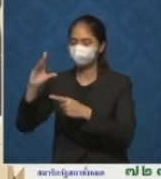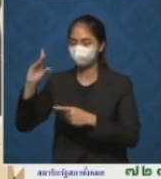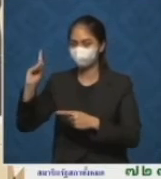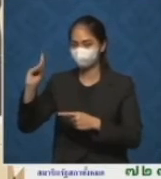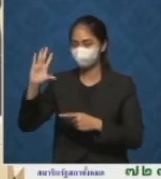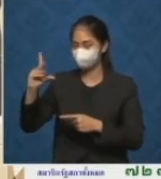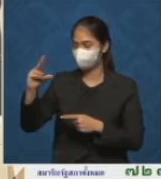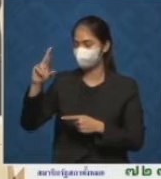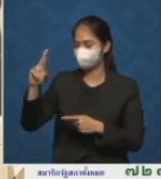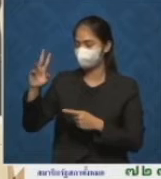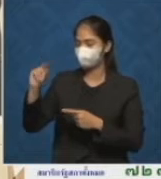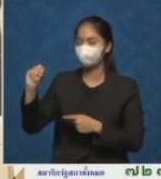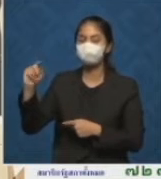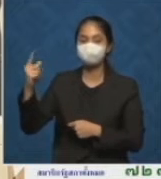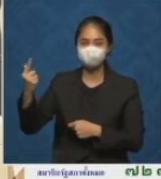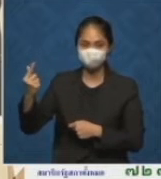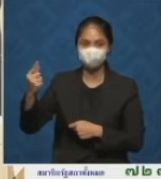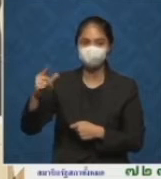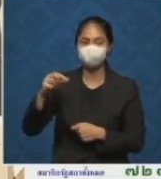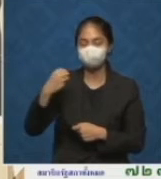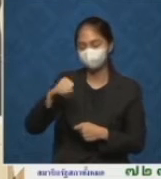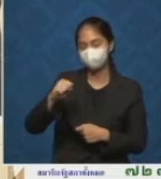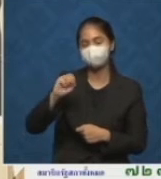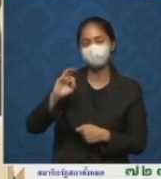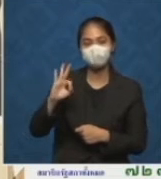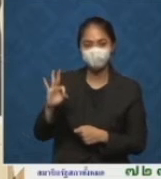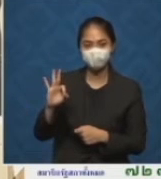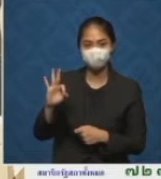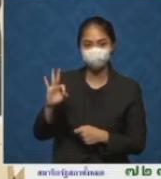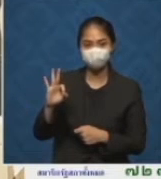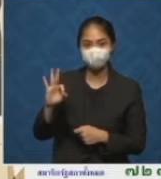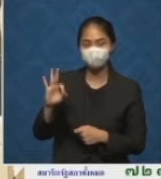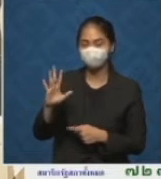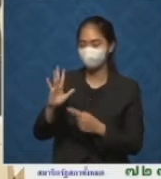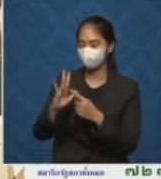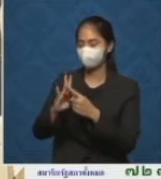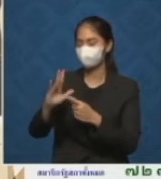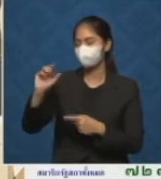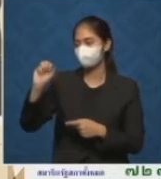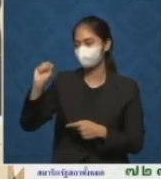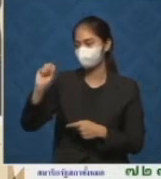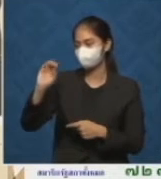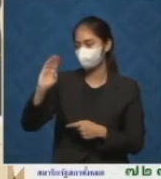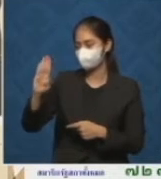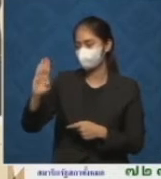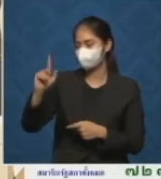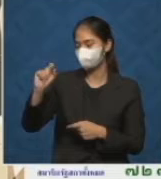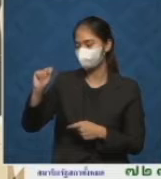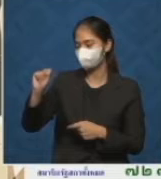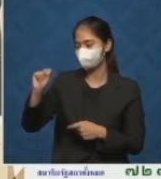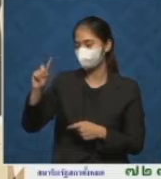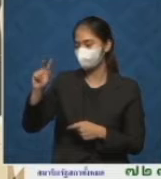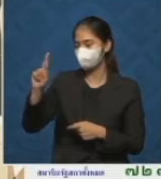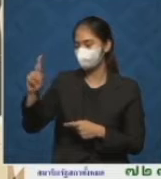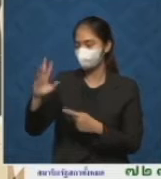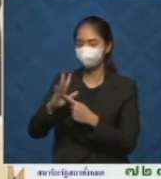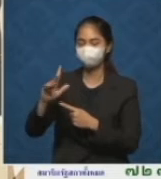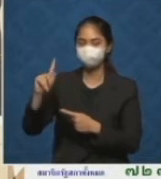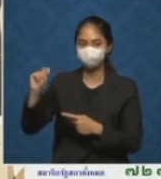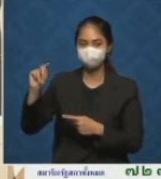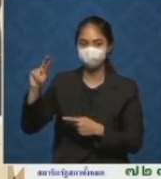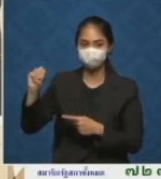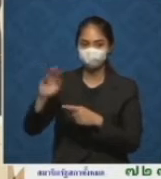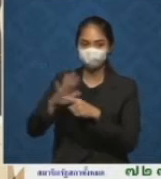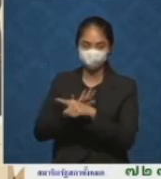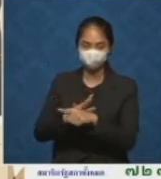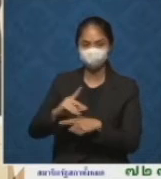ทธิชาญบัญชา 19. นางเบญจรัตน์จ จริยธาราสิทธิ์